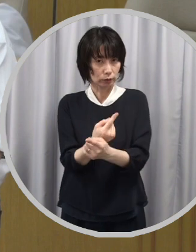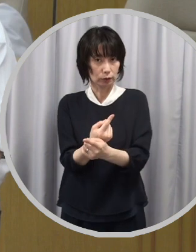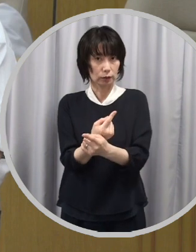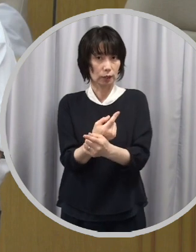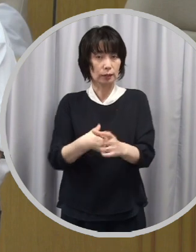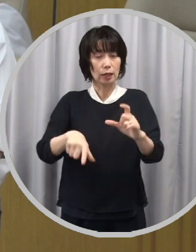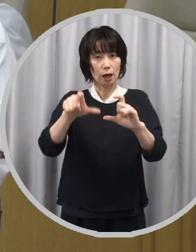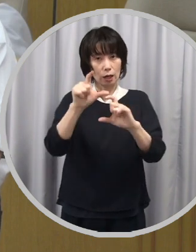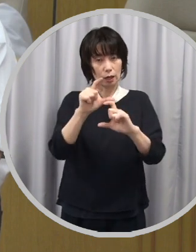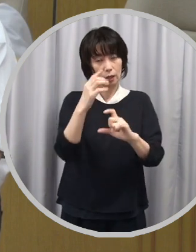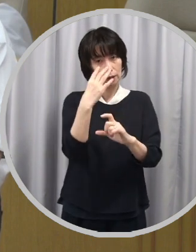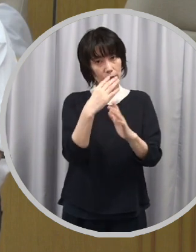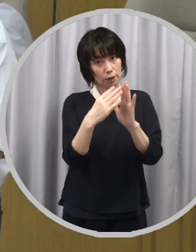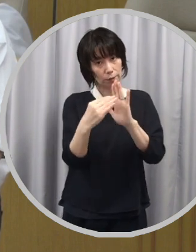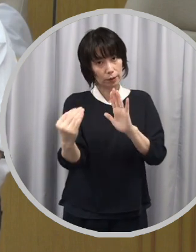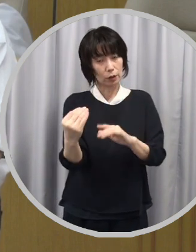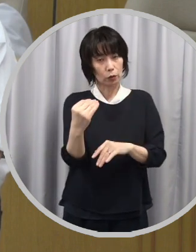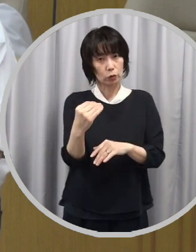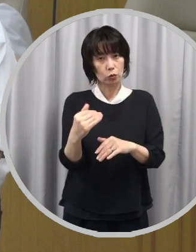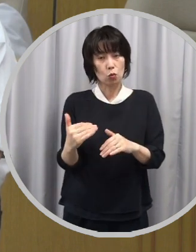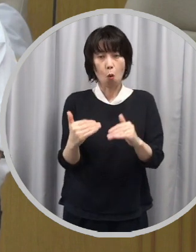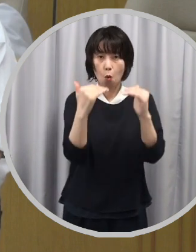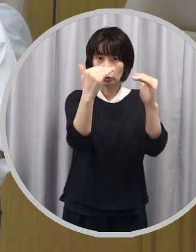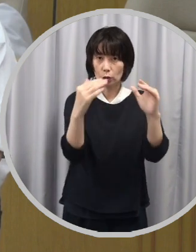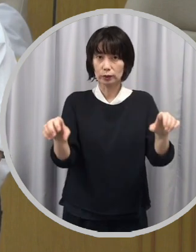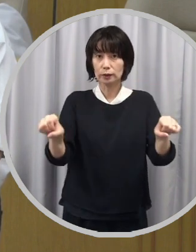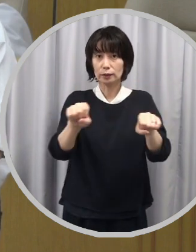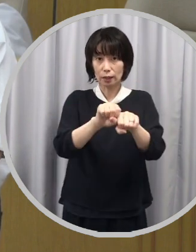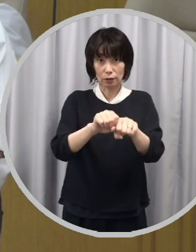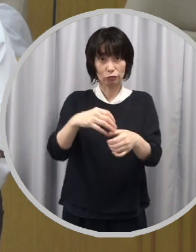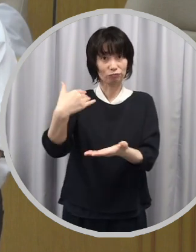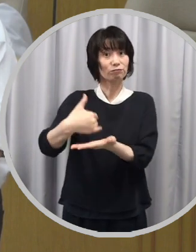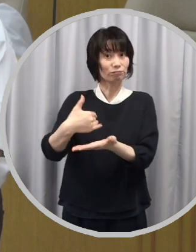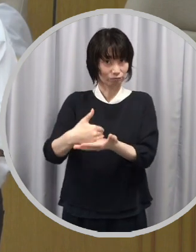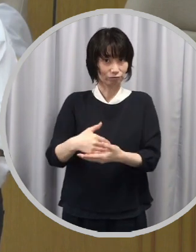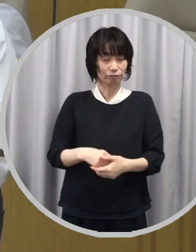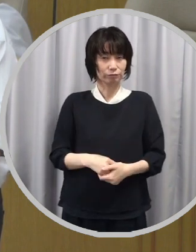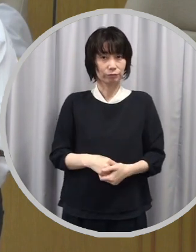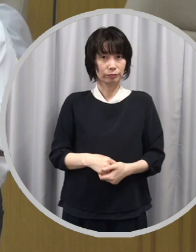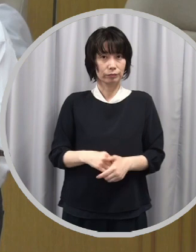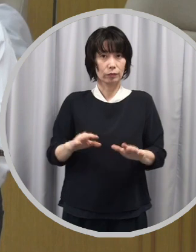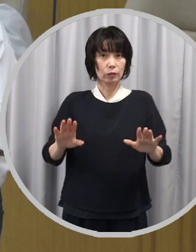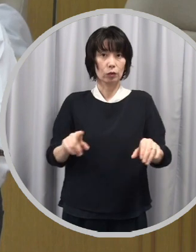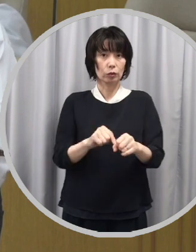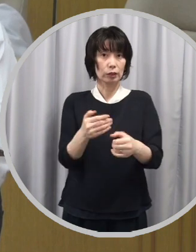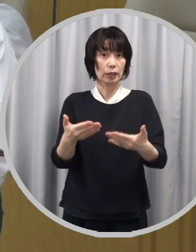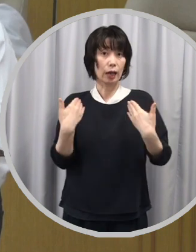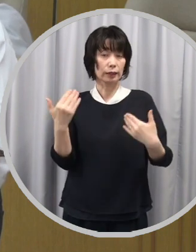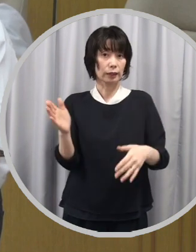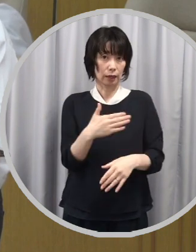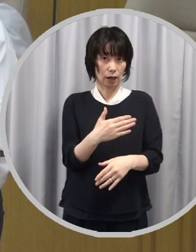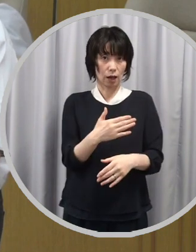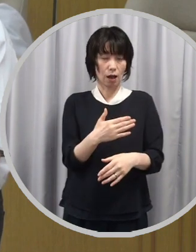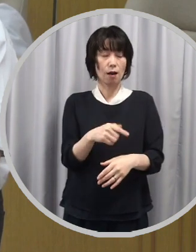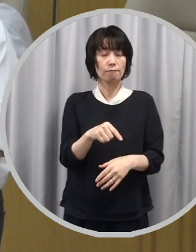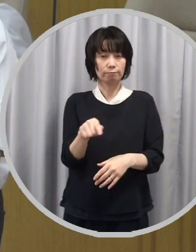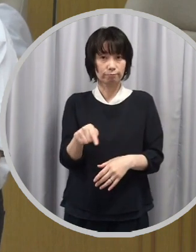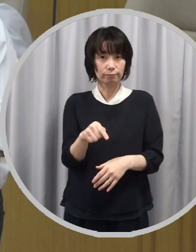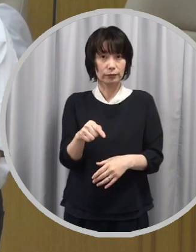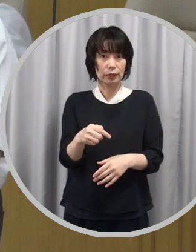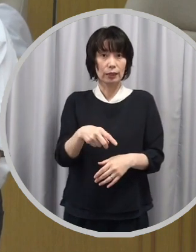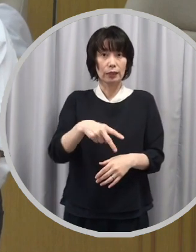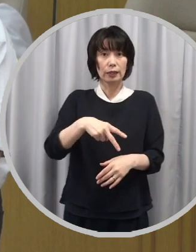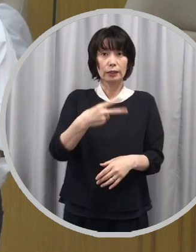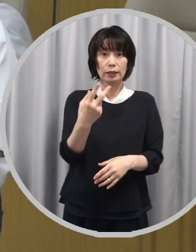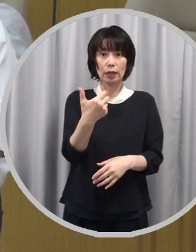域の魅力向上につなげるとのことであります。今年の秋から緑園台地区では